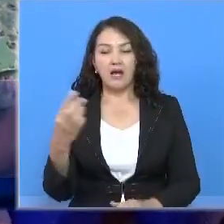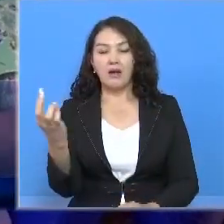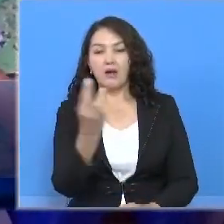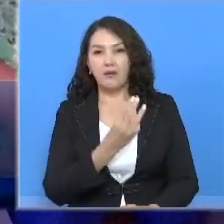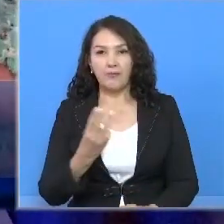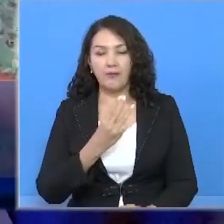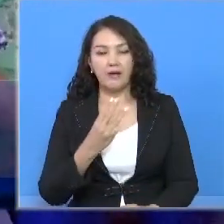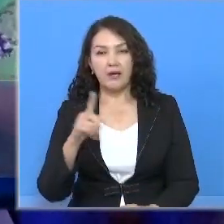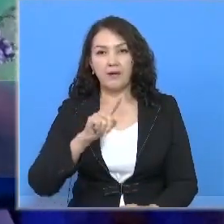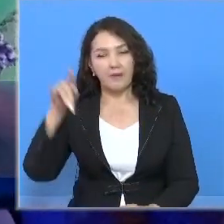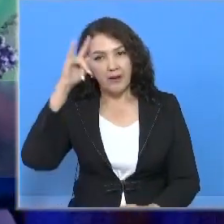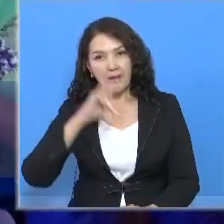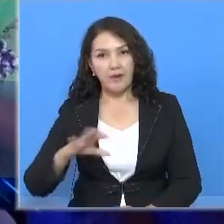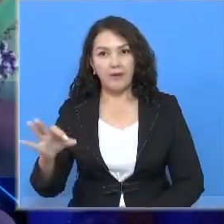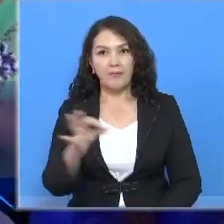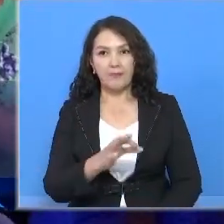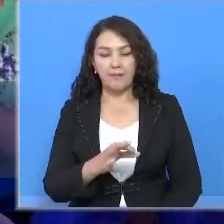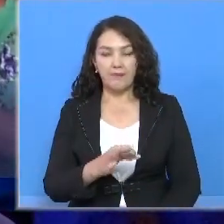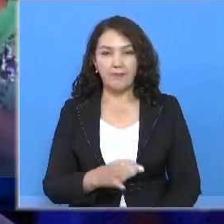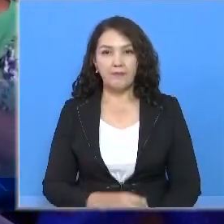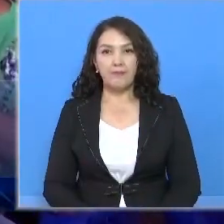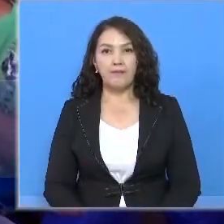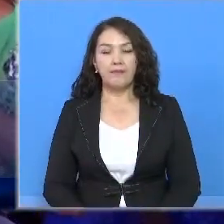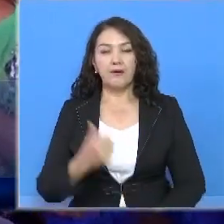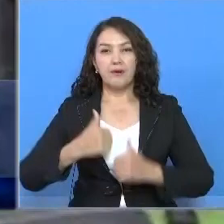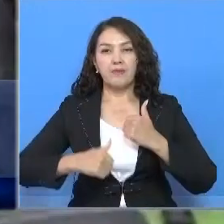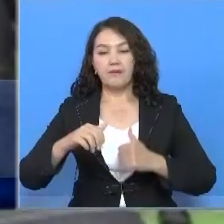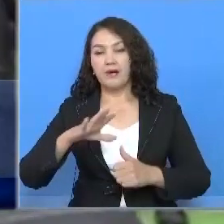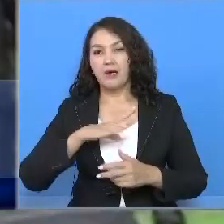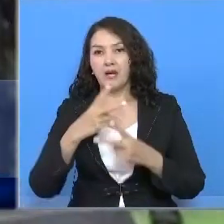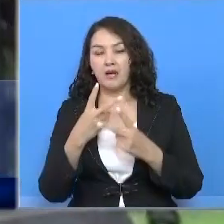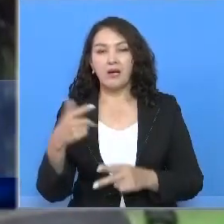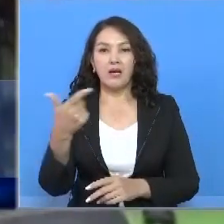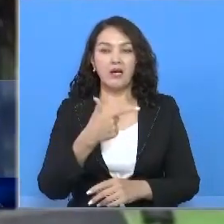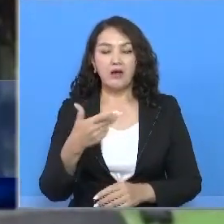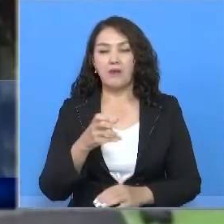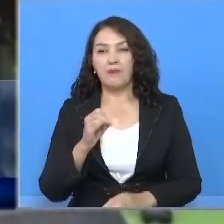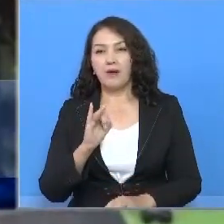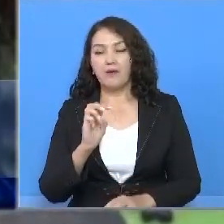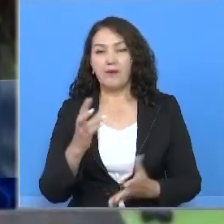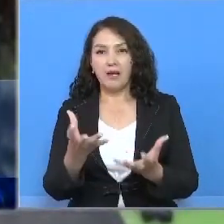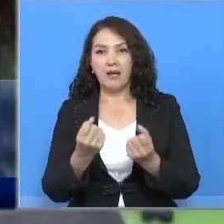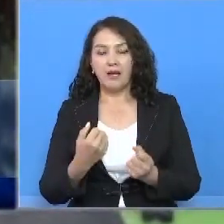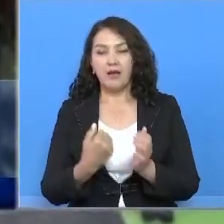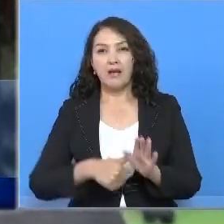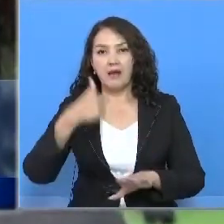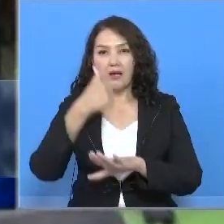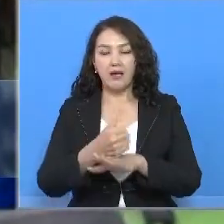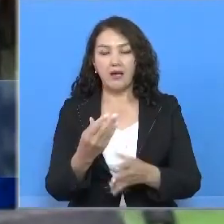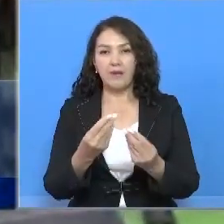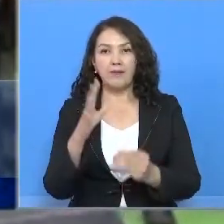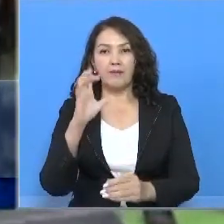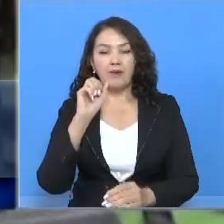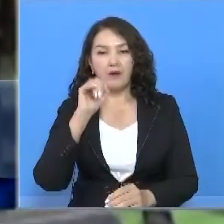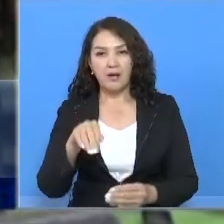магистауской западно-казахстанской областей результатом конкурса представители отрао ибодат утешила взял главный приз в